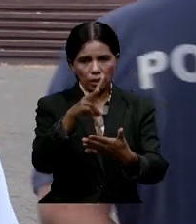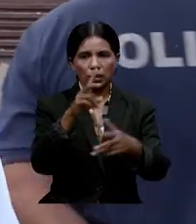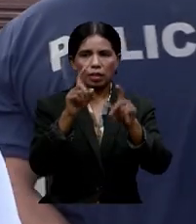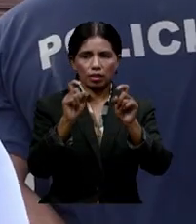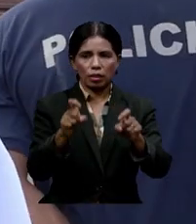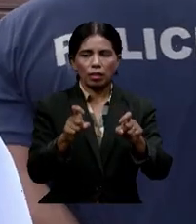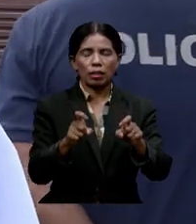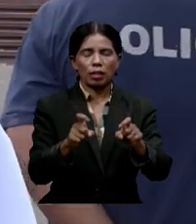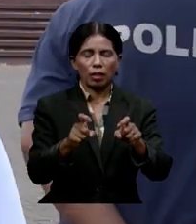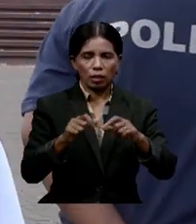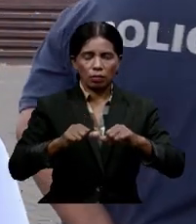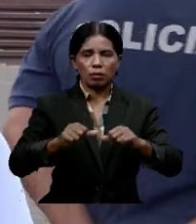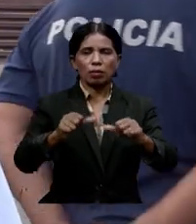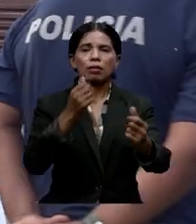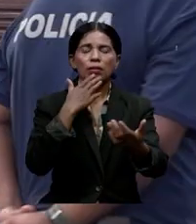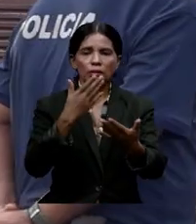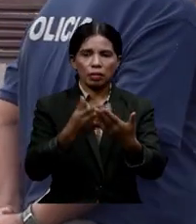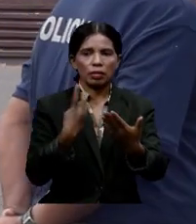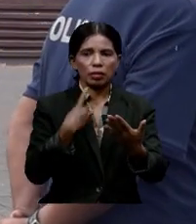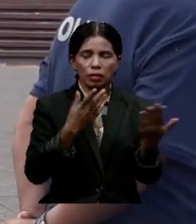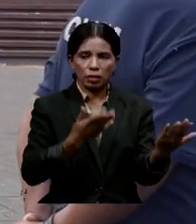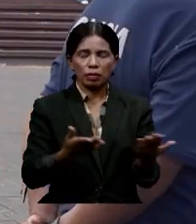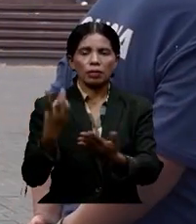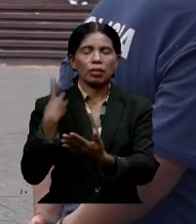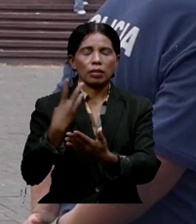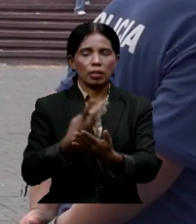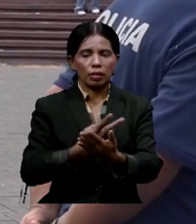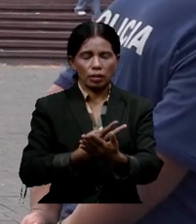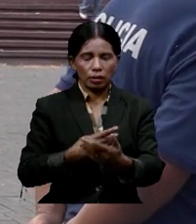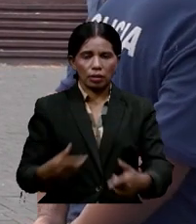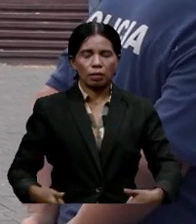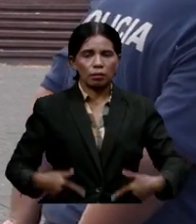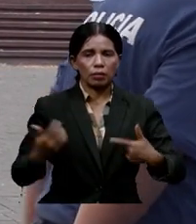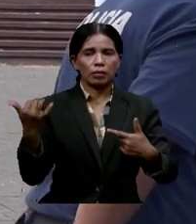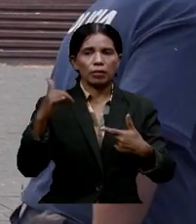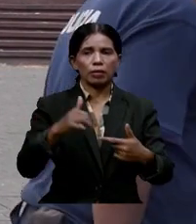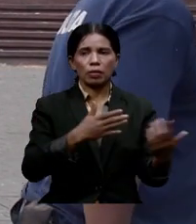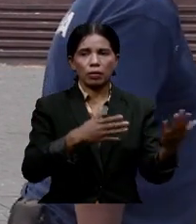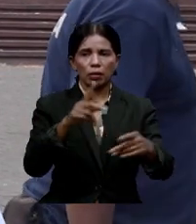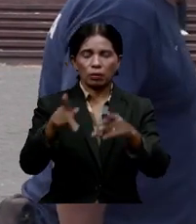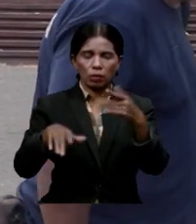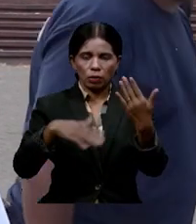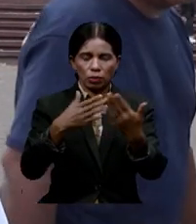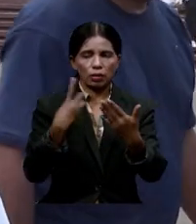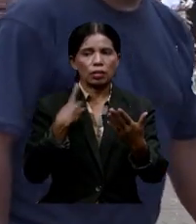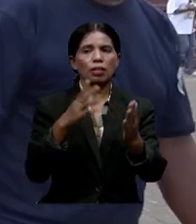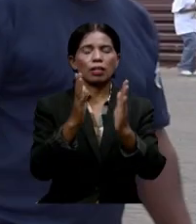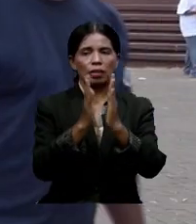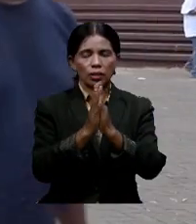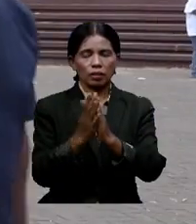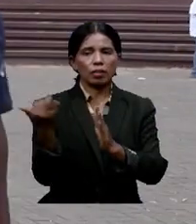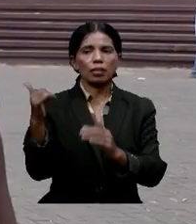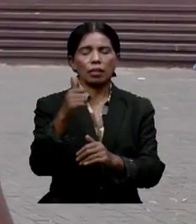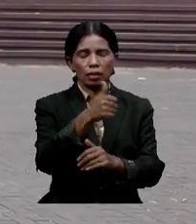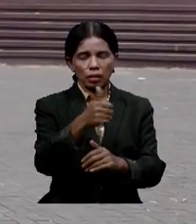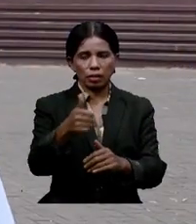avansa lu diak leuta, no itelori hete ne me saun sira, ia tempo tempo ansanene, itelori mo semo roti hete ne ora saun sira, atu siri dirak mo